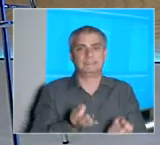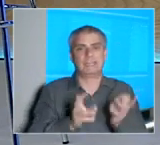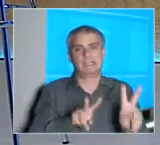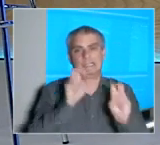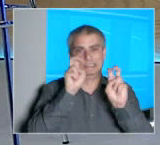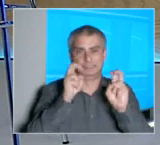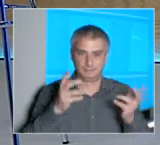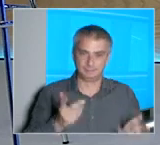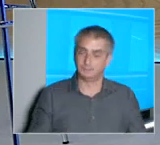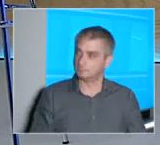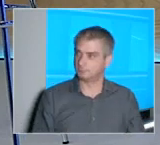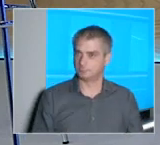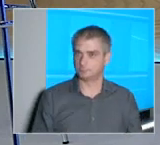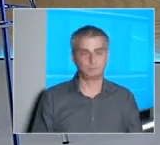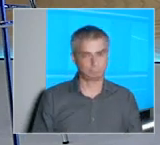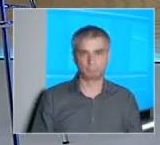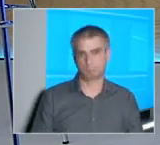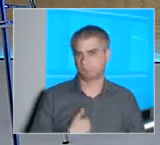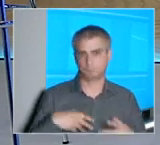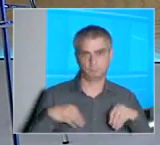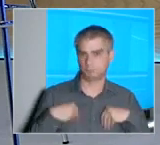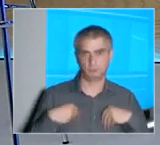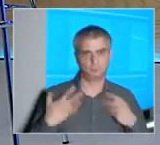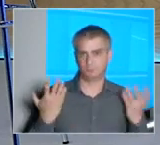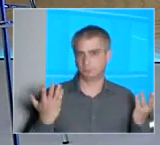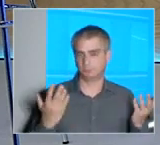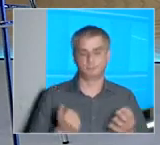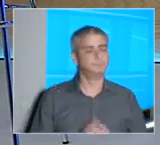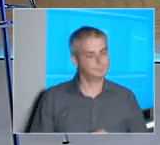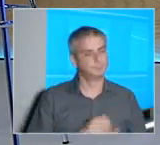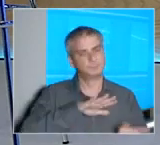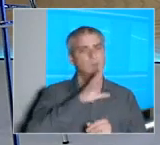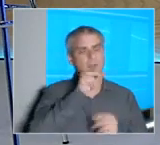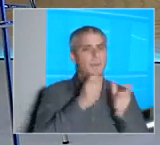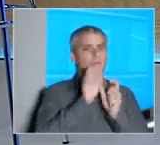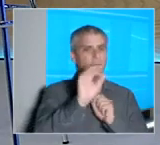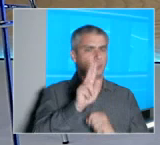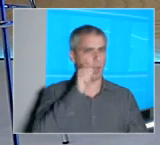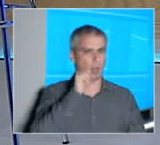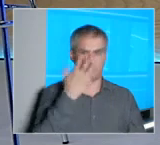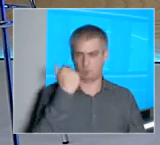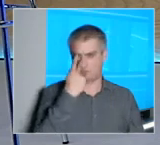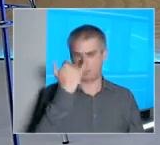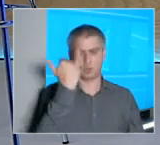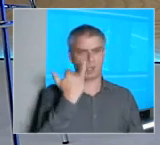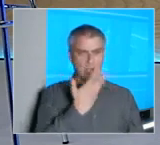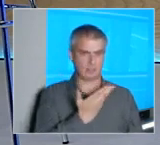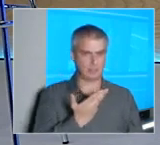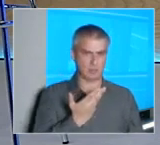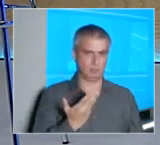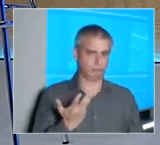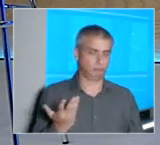או לגנות או לא להתייחס. אני מסכים איתך. כן. טוב, בוא נדבר על המפלגה שלך, על כחול לבן. ראינו קודם בקריקטורות